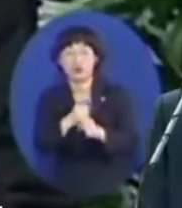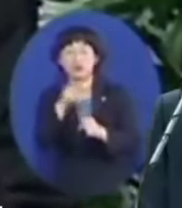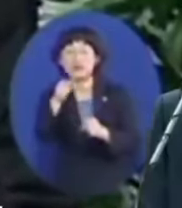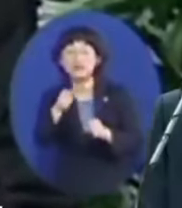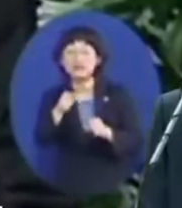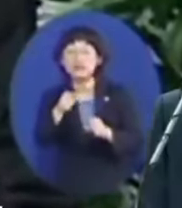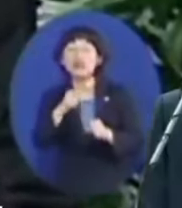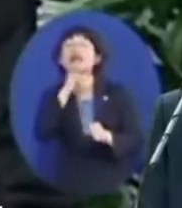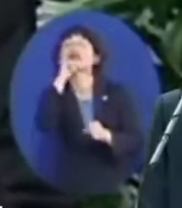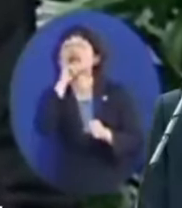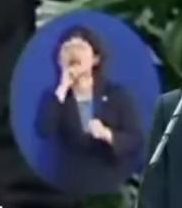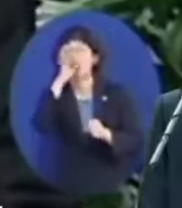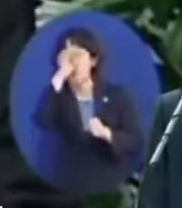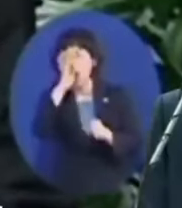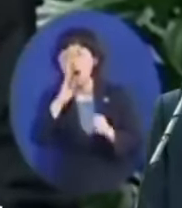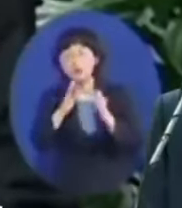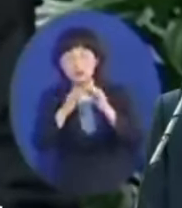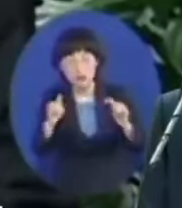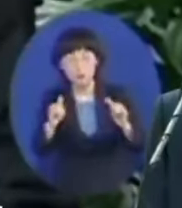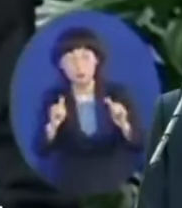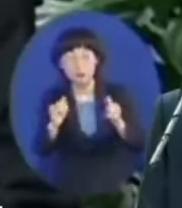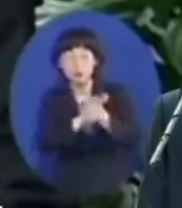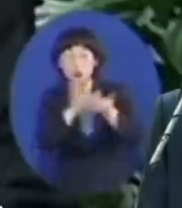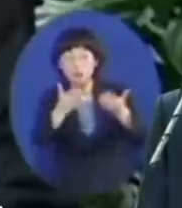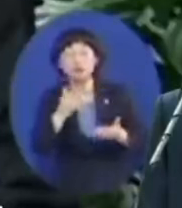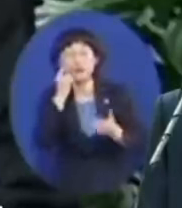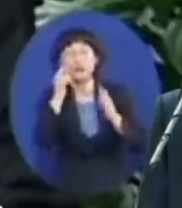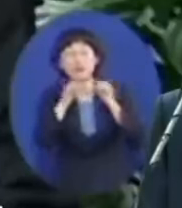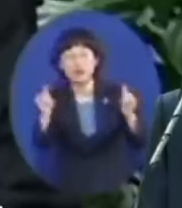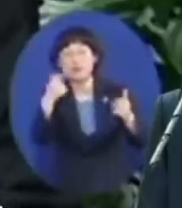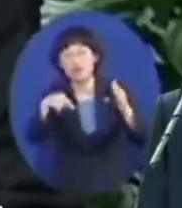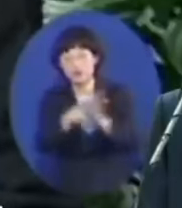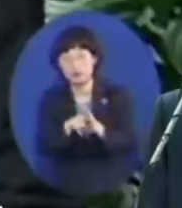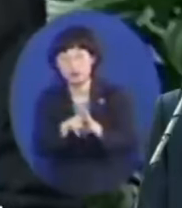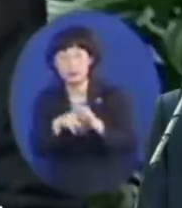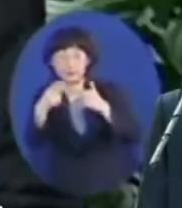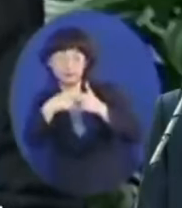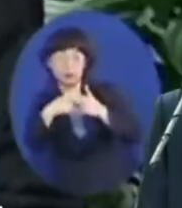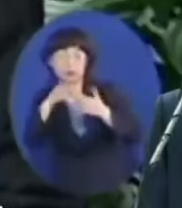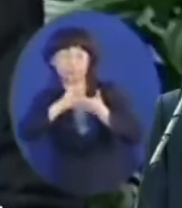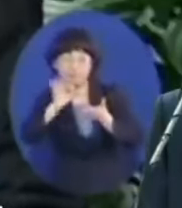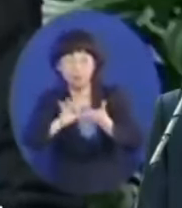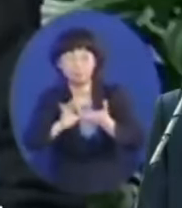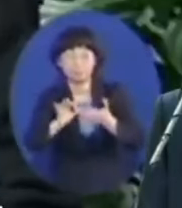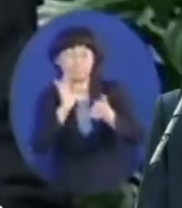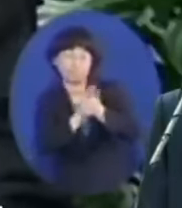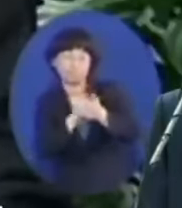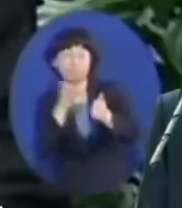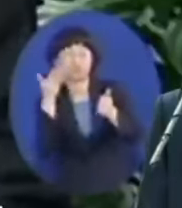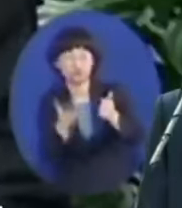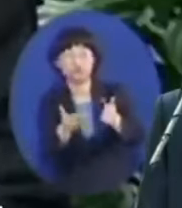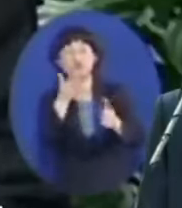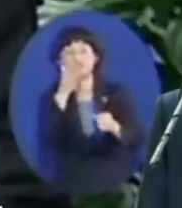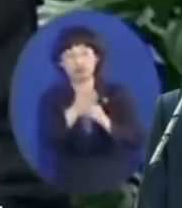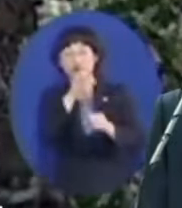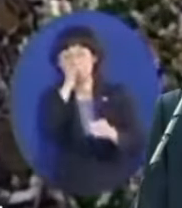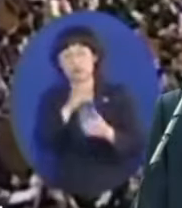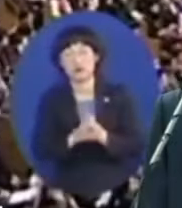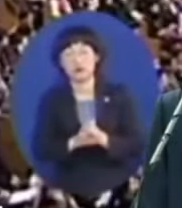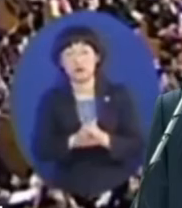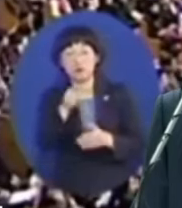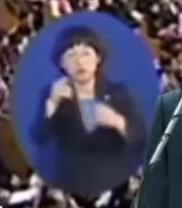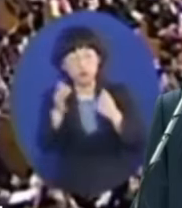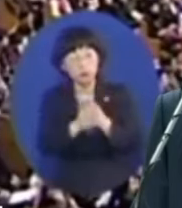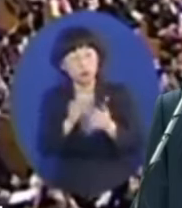가난하고 병들었으나 치료받지 못하는 사람들을 위해서 의료 사업에 전적으로 기부를 한 것입니다. 그러자말자 그는 밥도